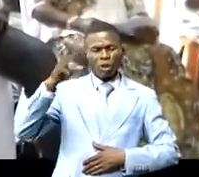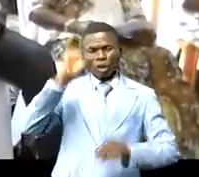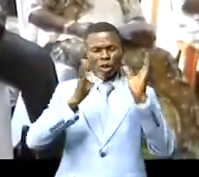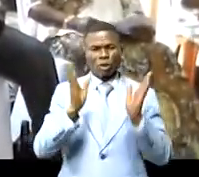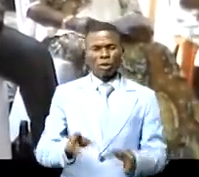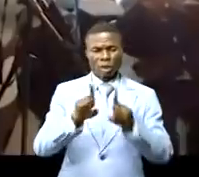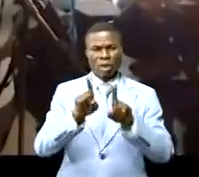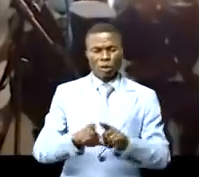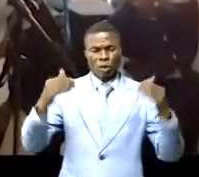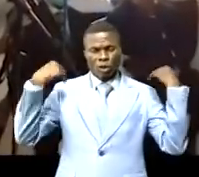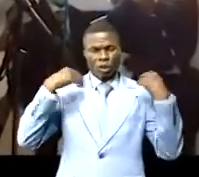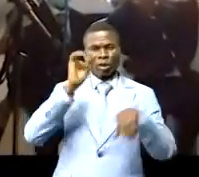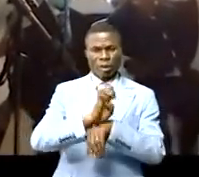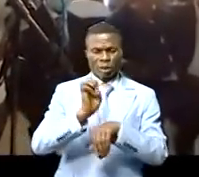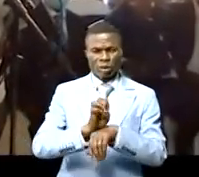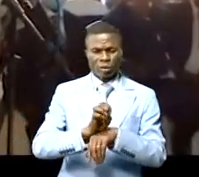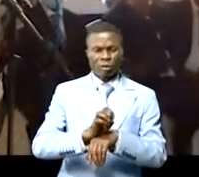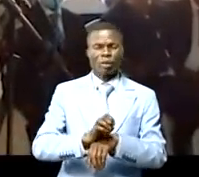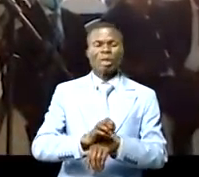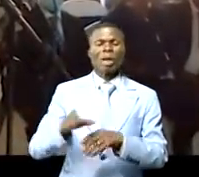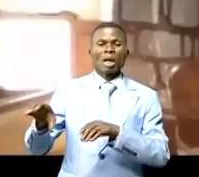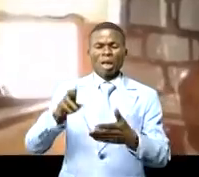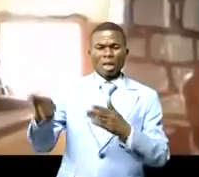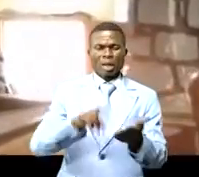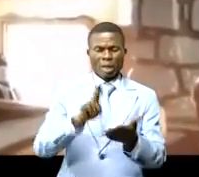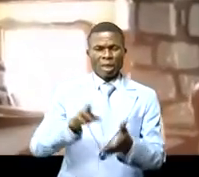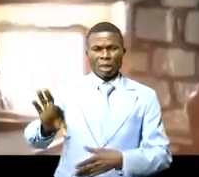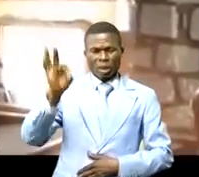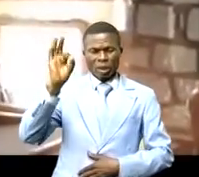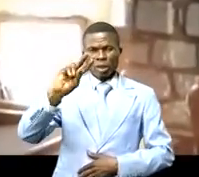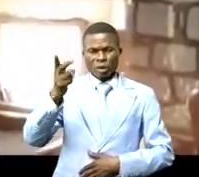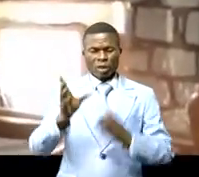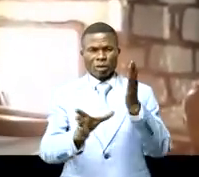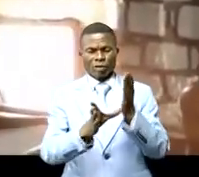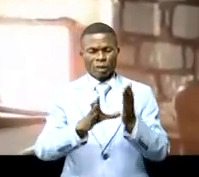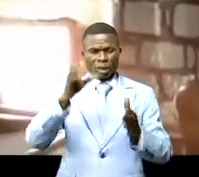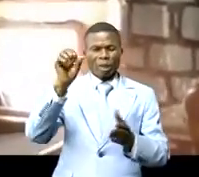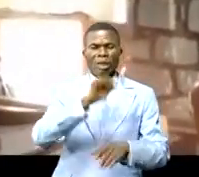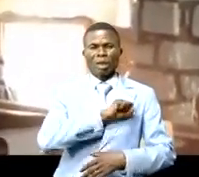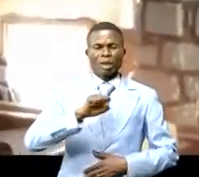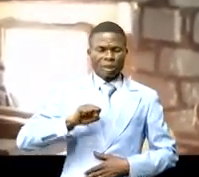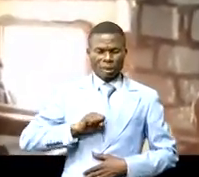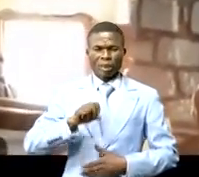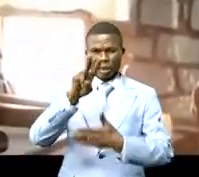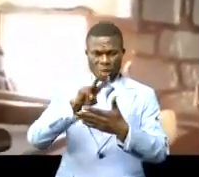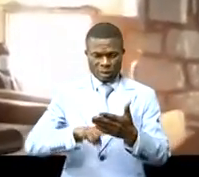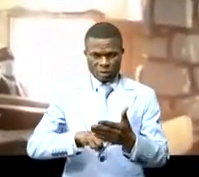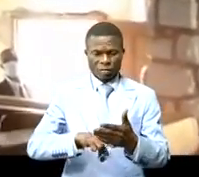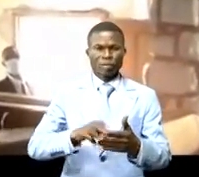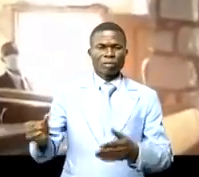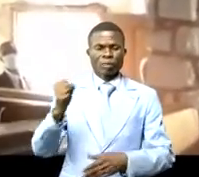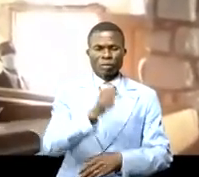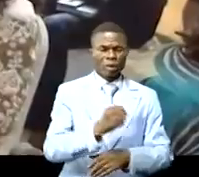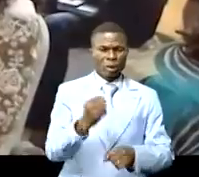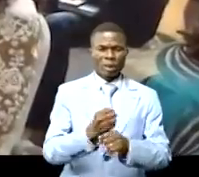scientifiques et ecclésiastiques. L'acte de désignation a été lu par le deuxième vice-président du Sénat, le pasteur Sangouma. Cet institut est l'œuvre des